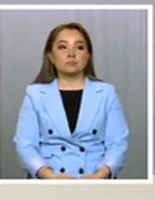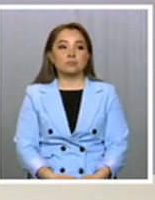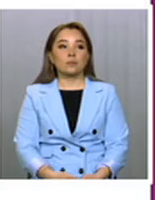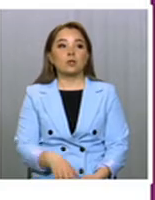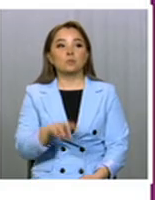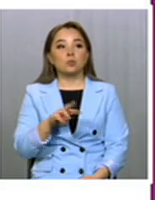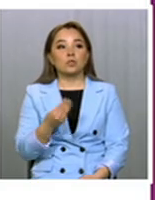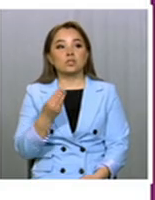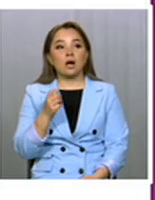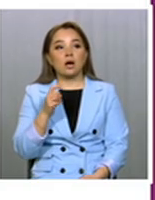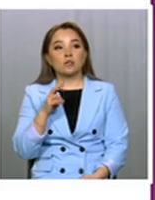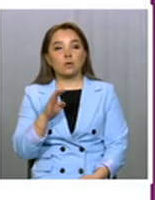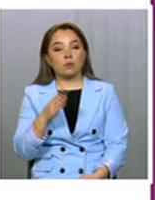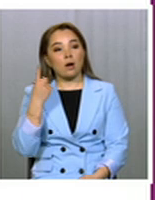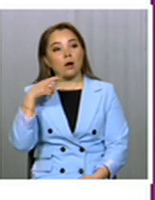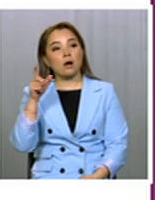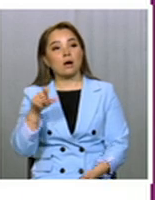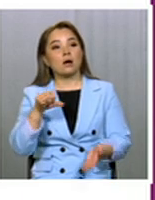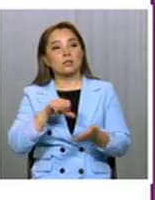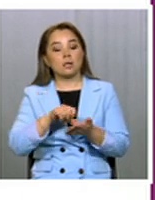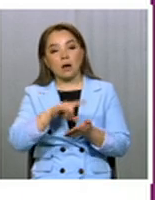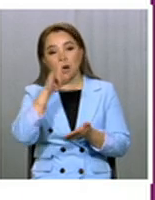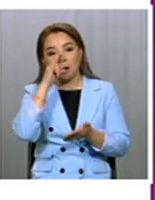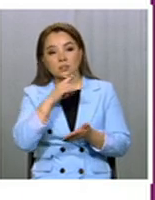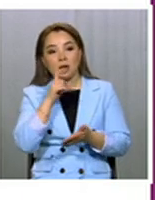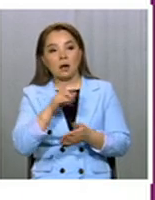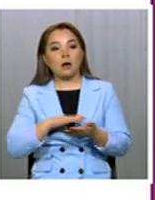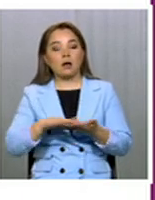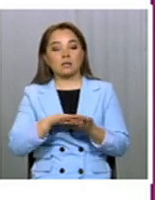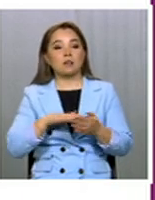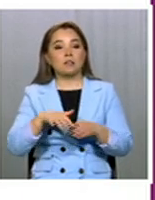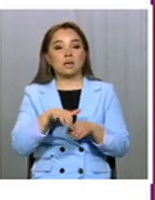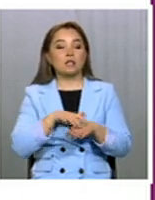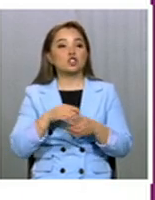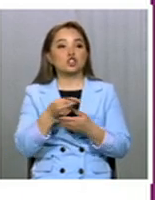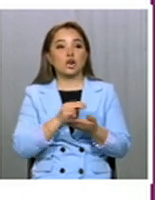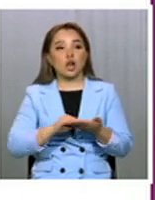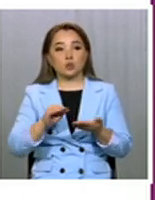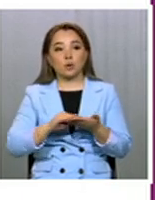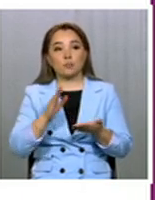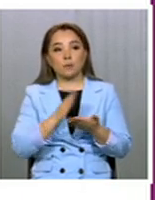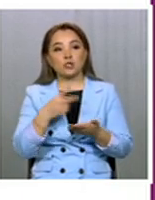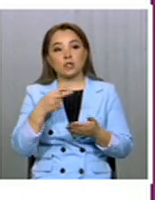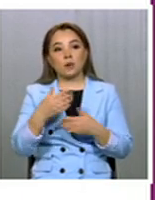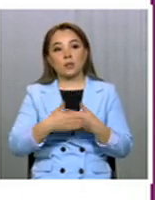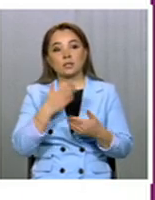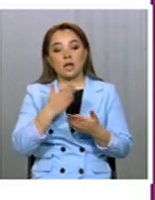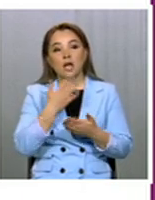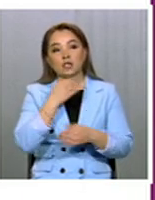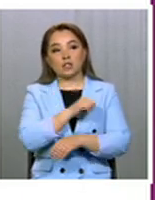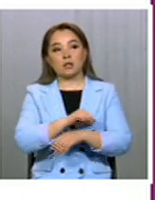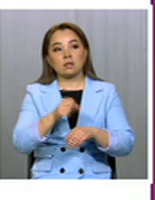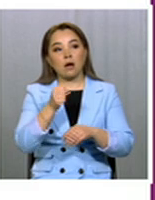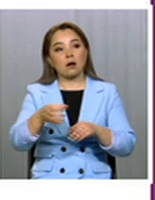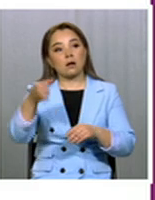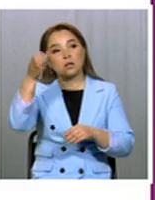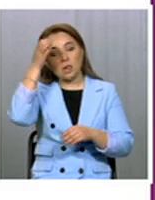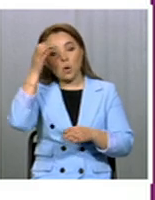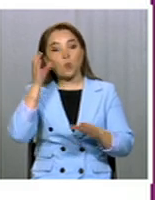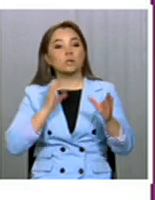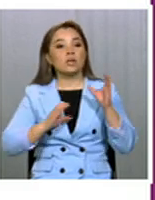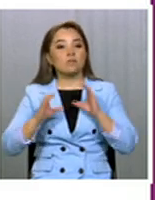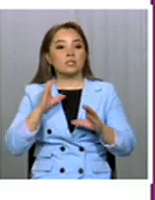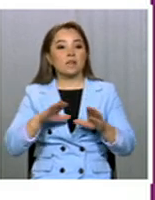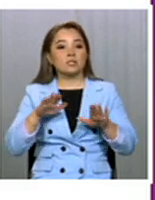Мұхтар Шаханов – ақын, Қазақстанның халық жазушысы. 20-дан астам шетелдік академияның,